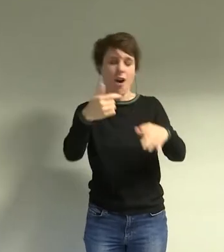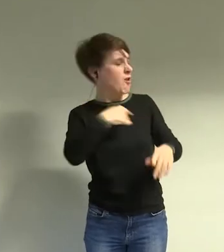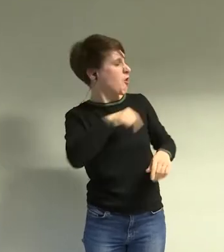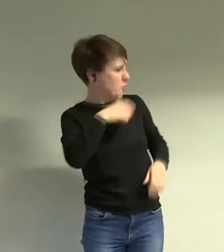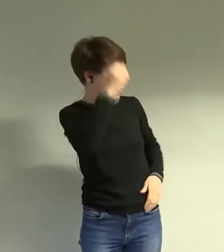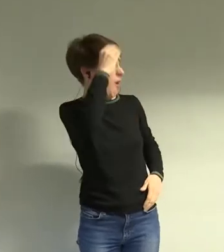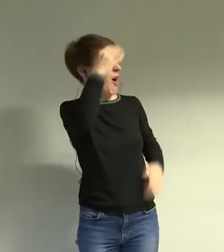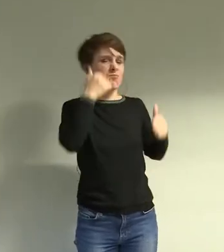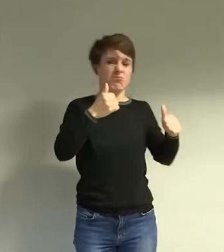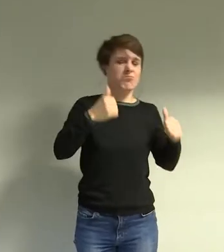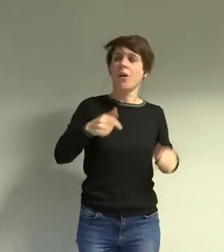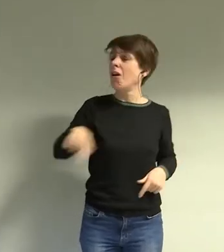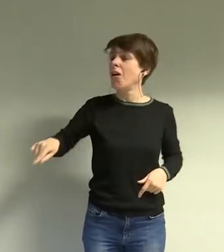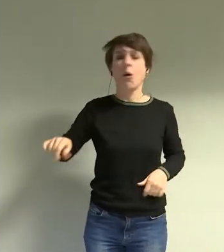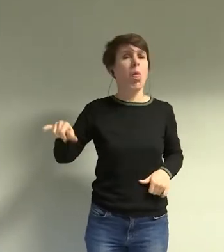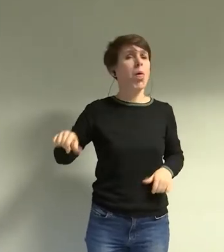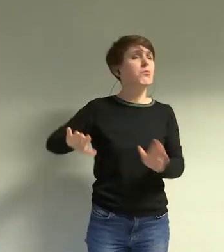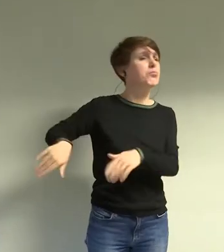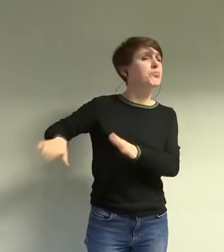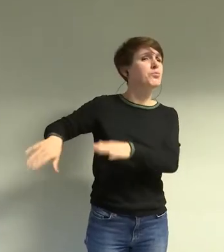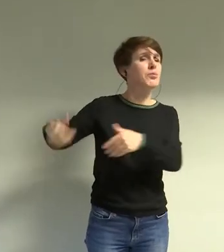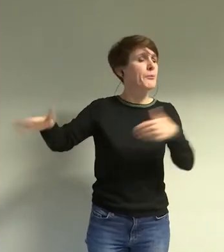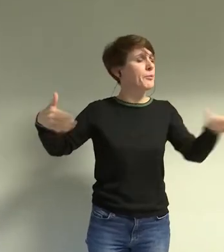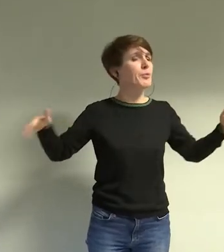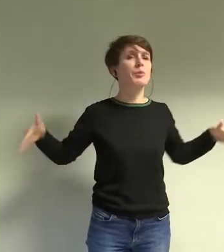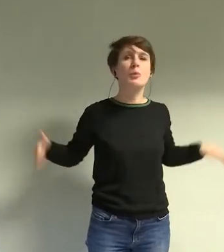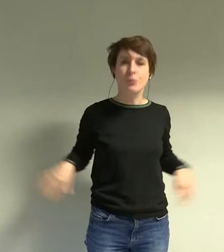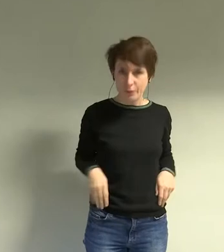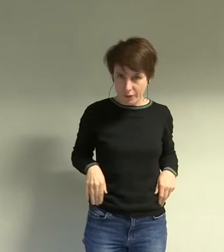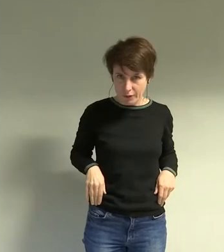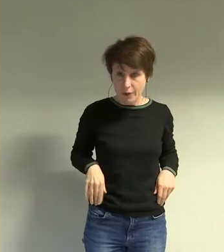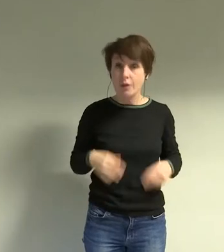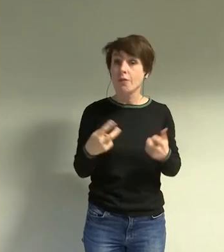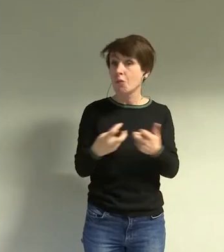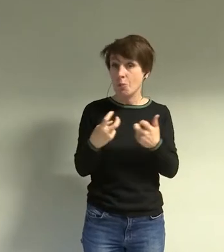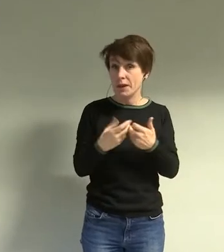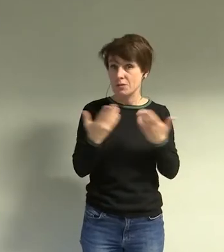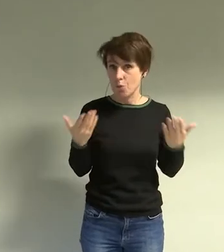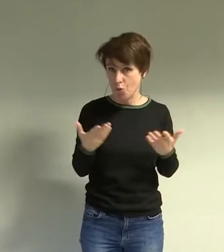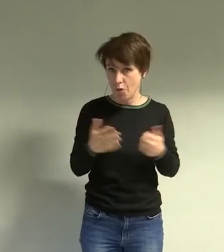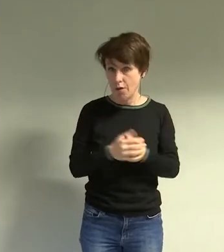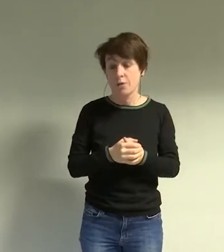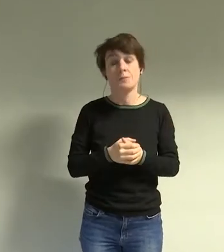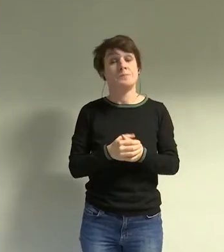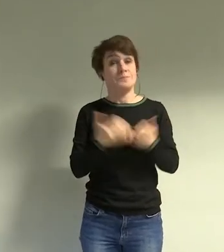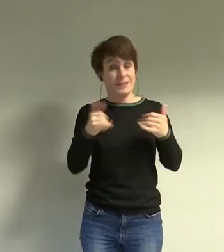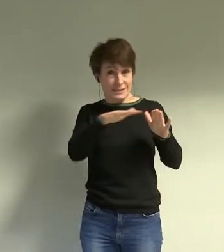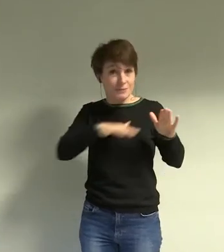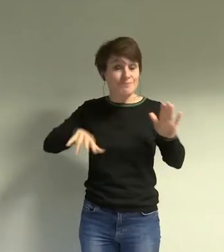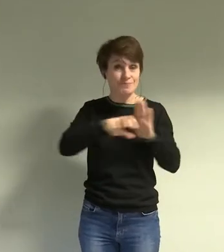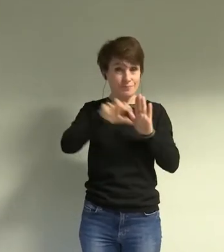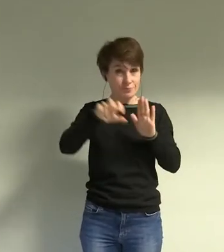et tient à l'écart tout ce qui pourrait la perturber pour ne citer qu'un exemple quand on pense que le bassin grenoblois compte